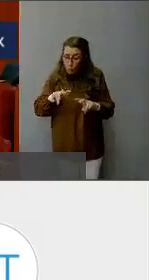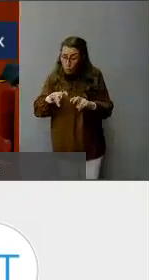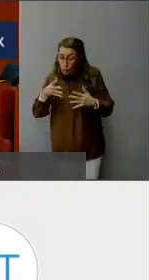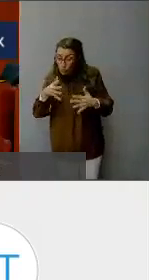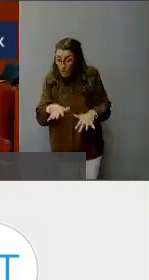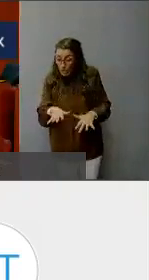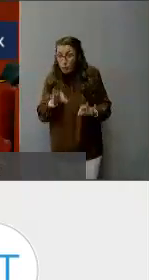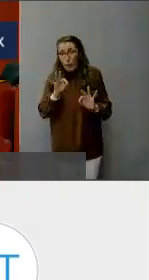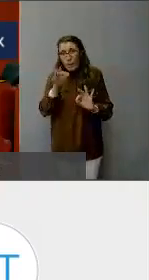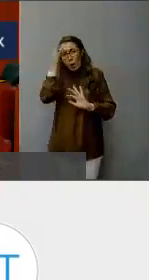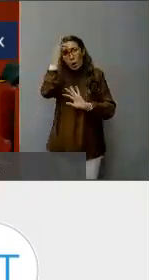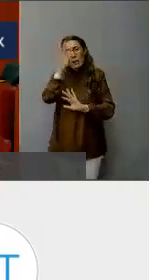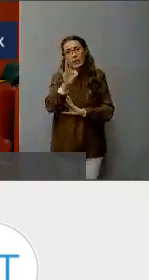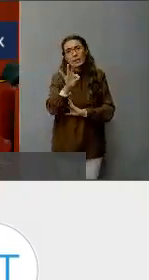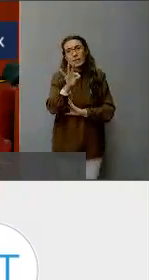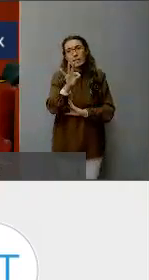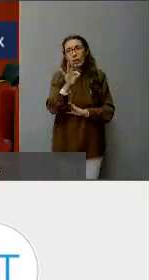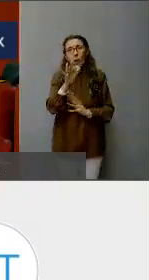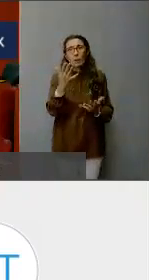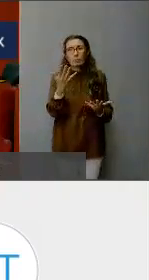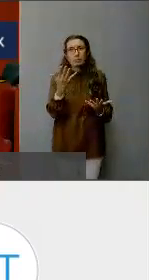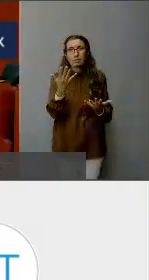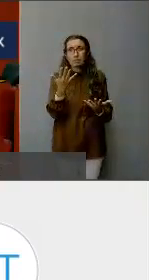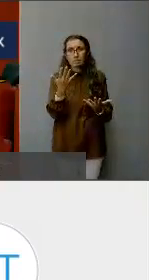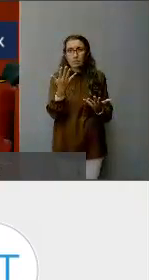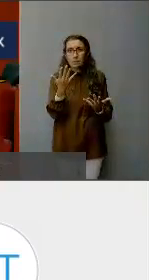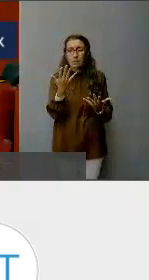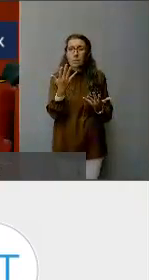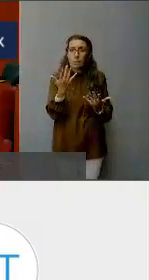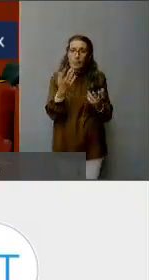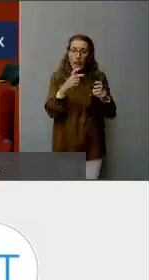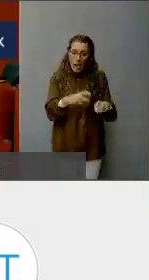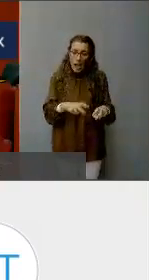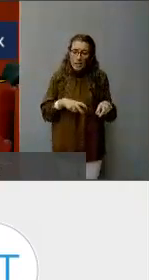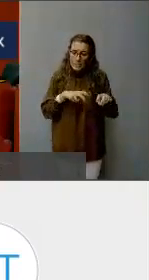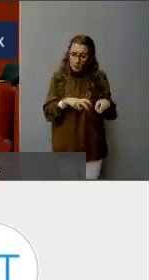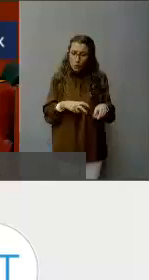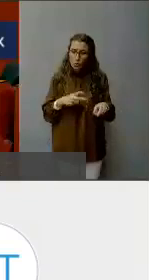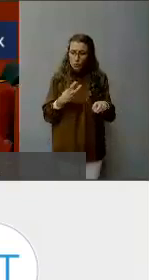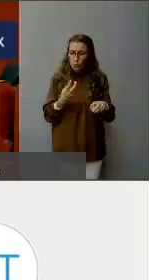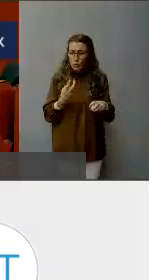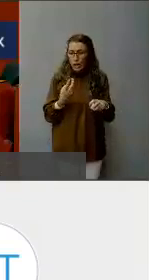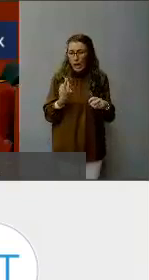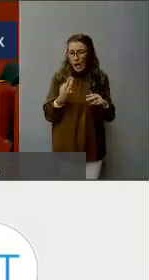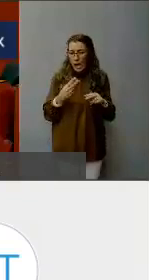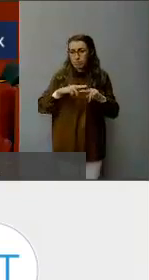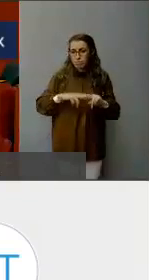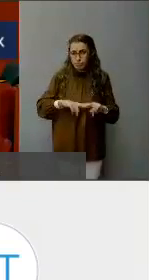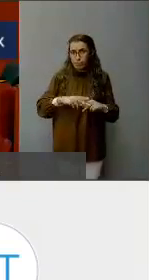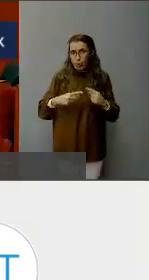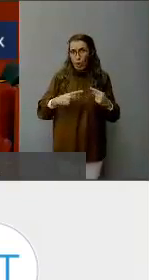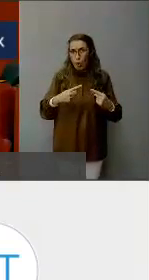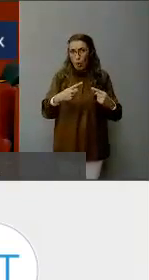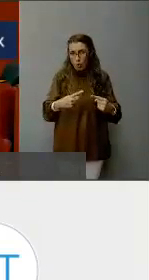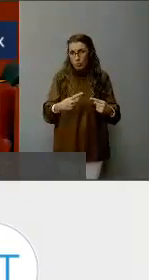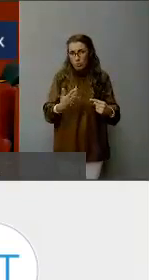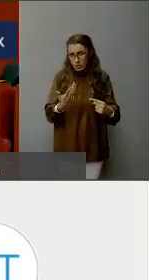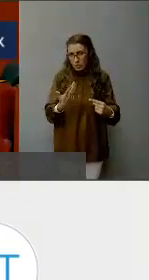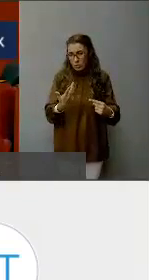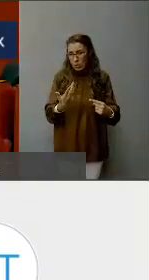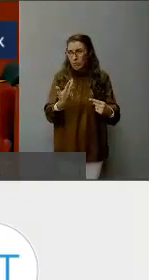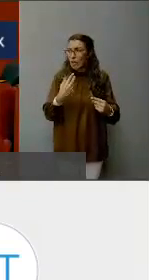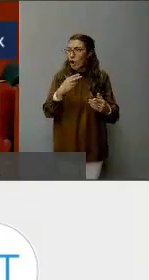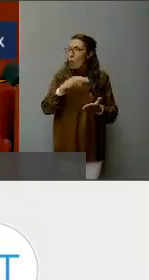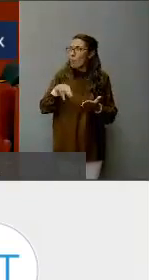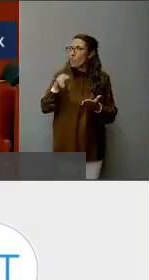l'obiettivo naturalmente teso appunto a consolidare l'agricoltura e gli uffici non ricordo chi fosse